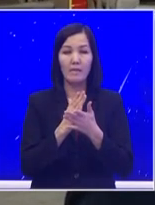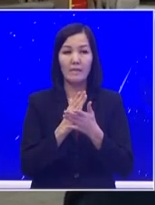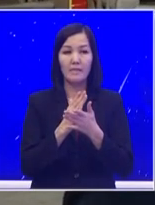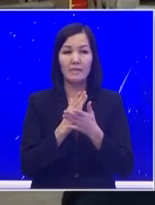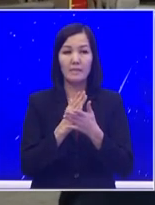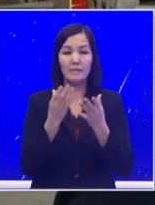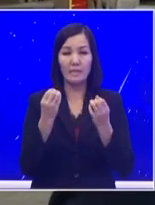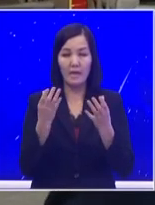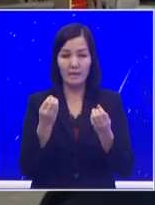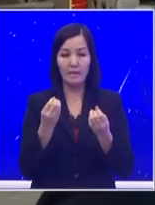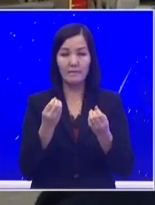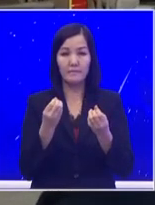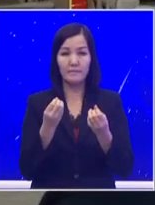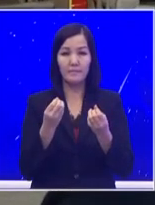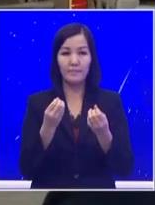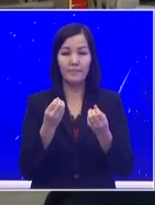Тағыда